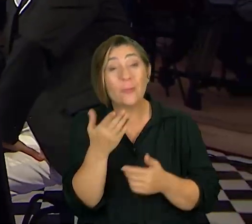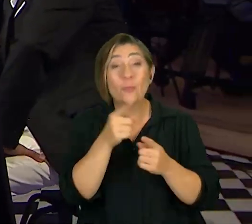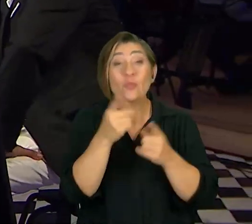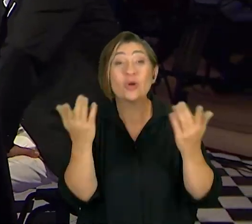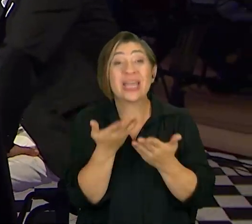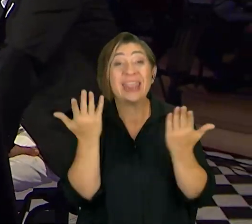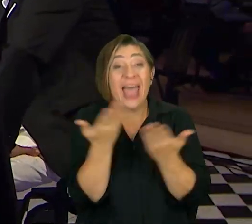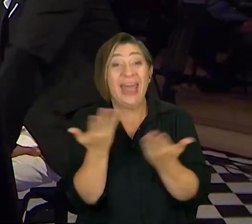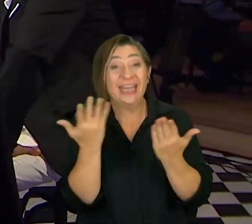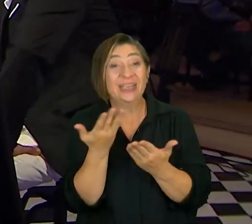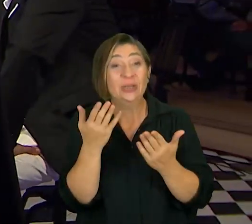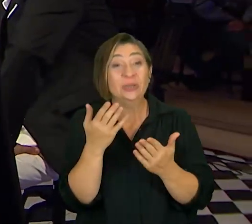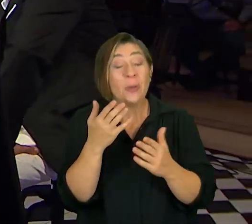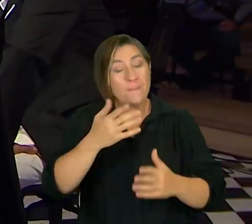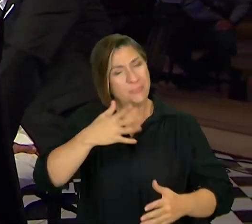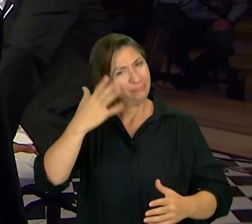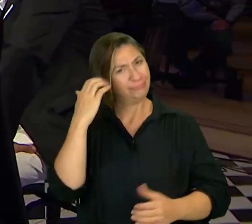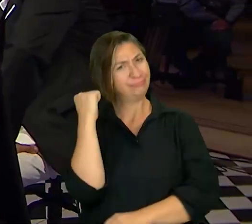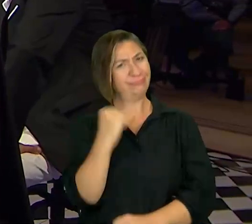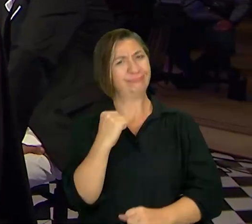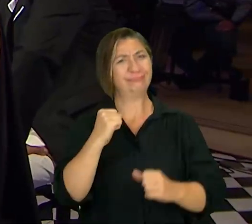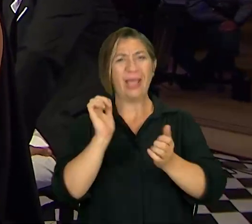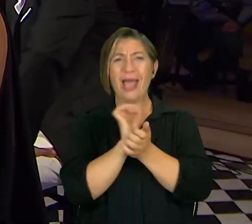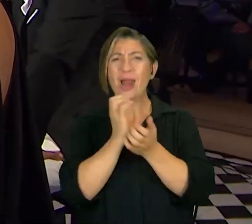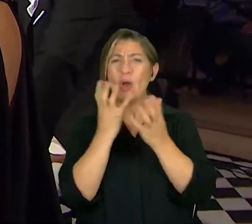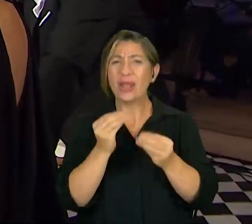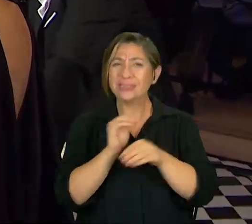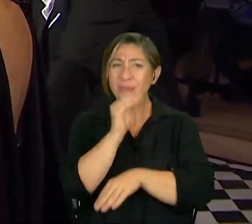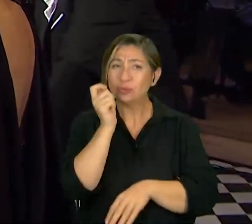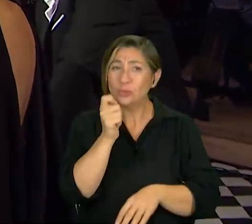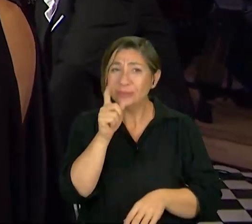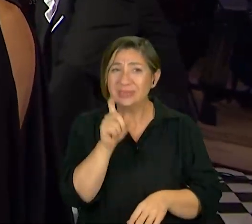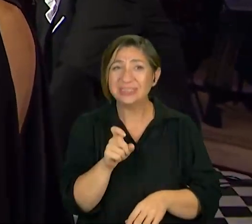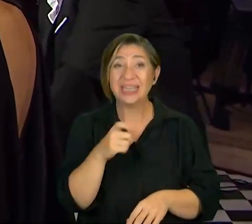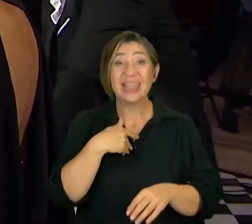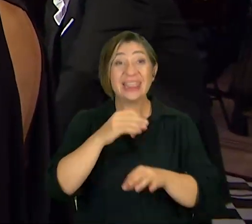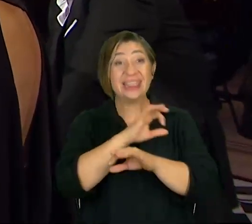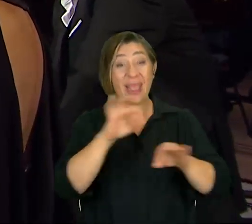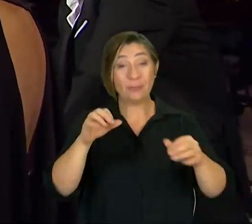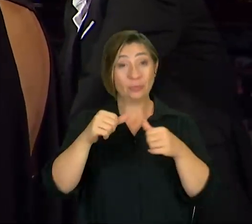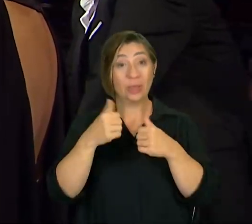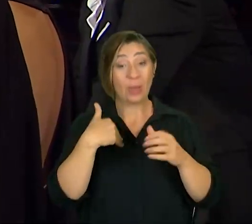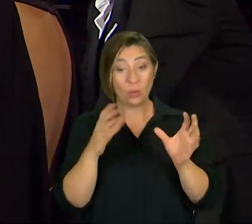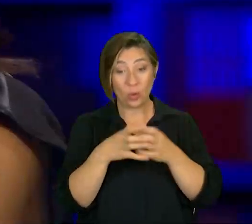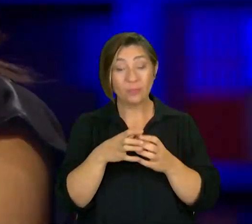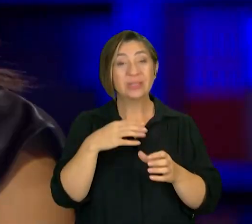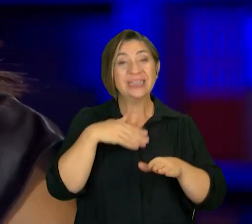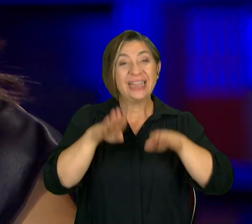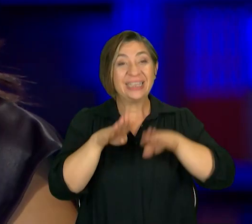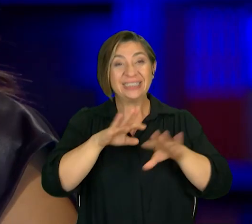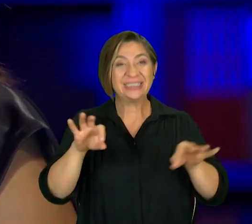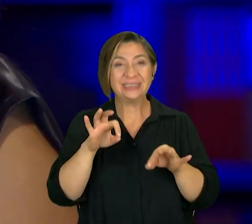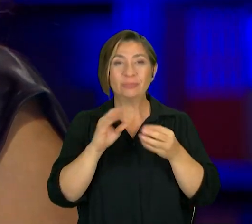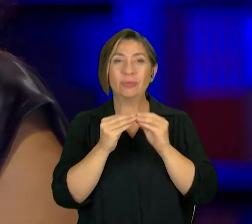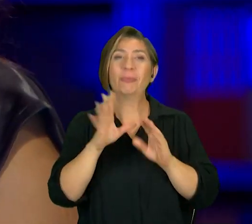bu kadar tutarlı bir aile olarak yaşamak ya zorunda mısınız? Biz tam boşanıyorduk bak, aslında. Bak grubun tutarsızı ben olduğum için